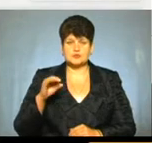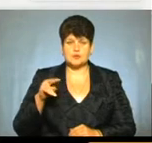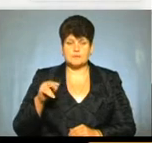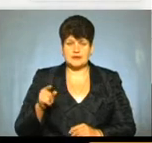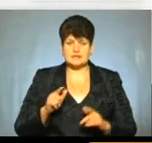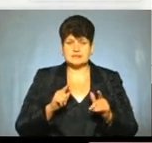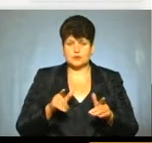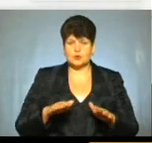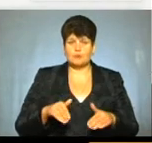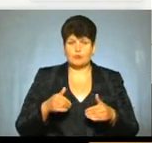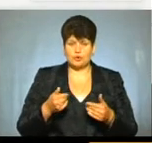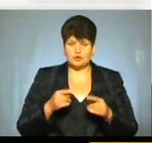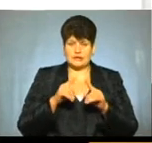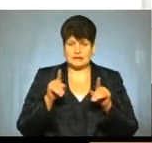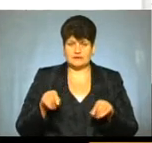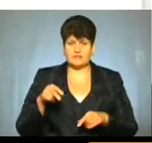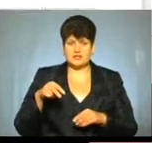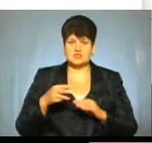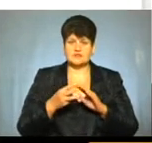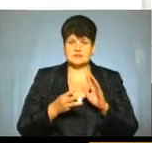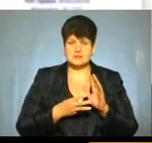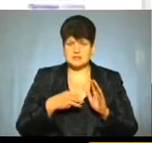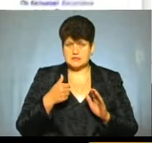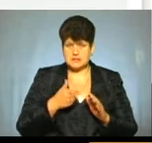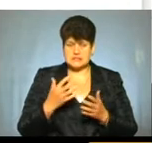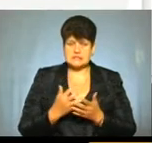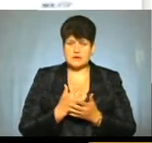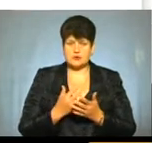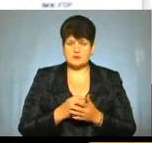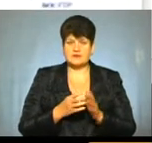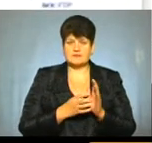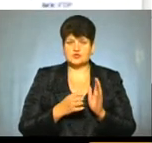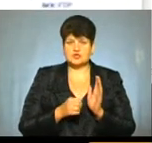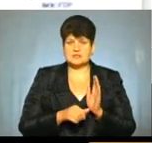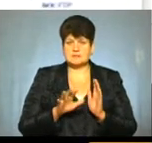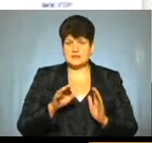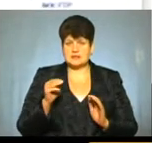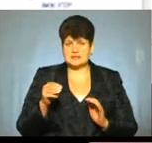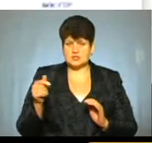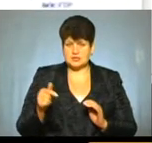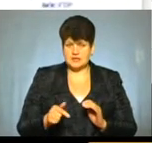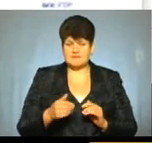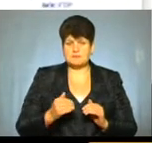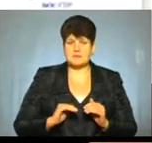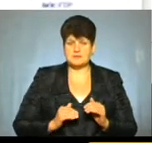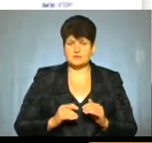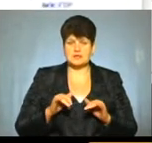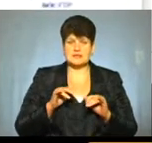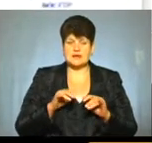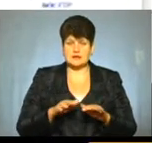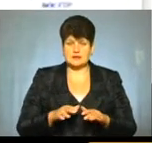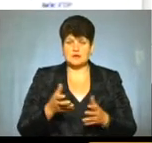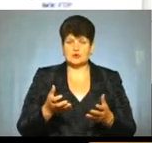Ігор Сополь, згідно поданої декларації, за 2018 рік заробив 965 тисяч гривень від